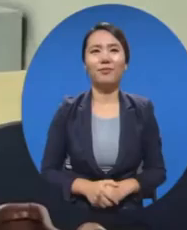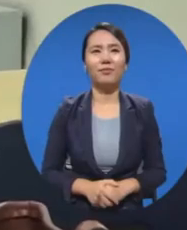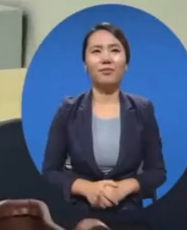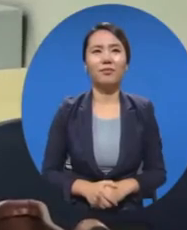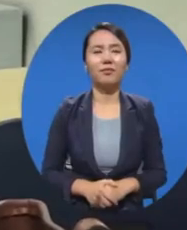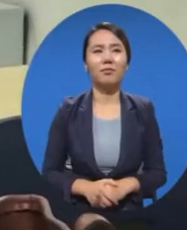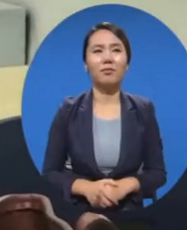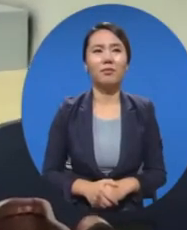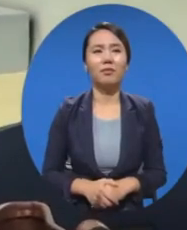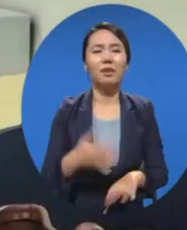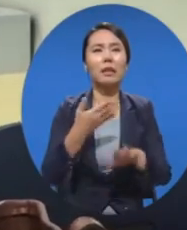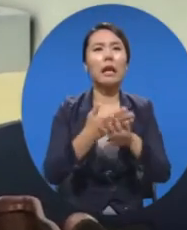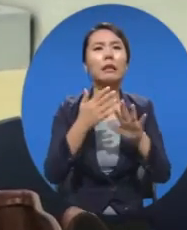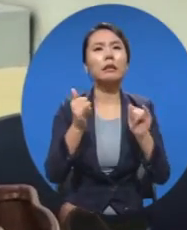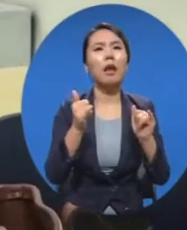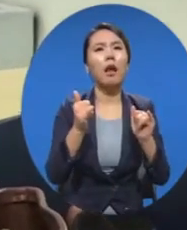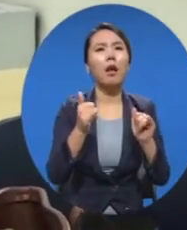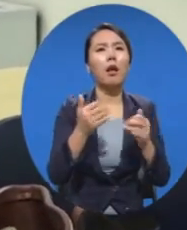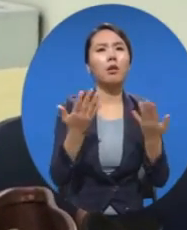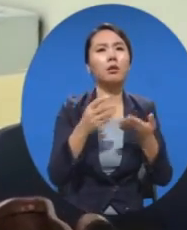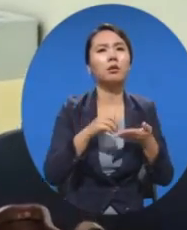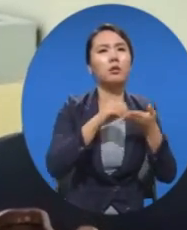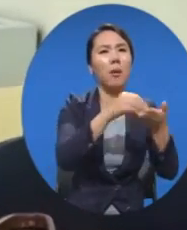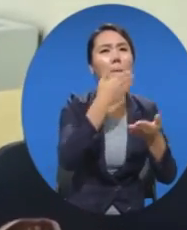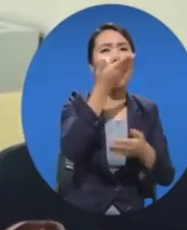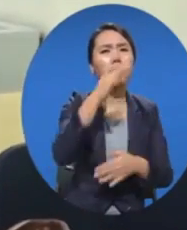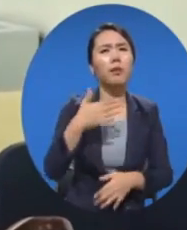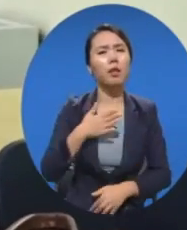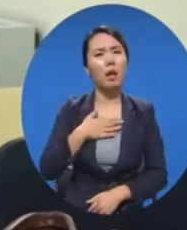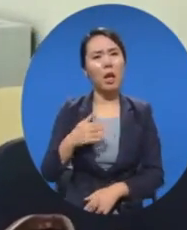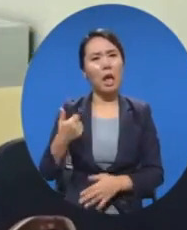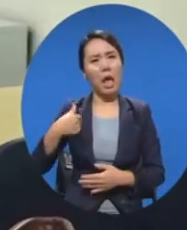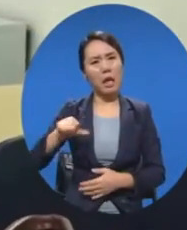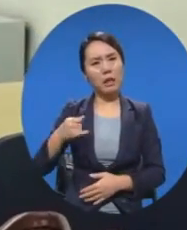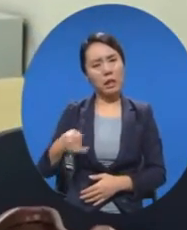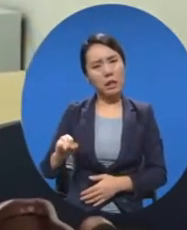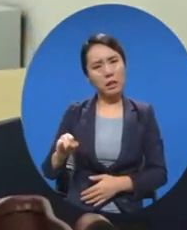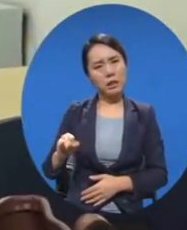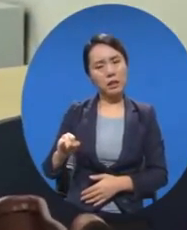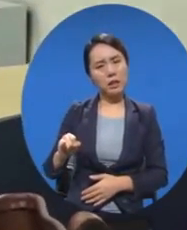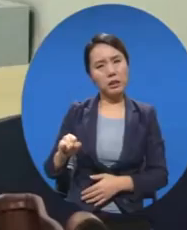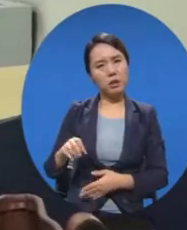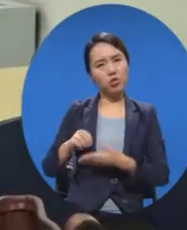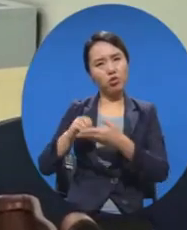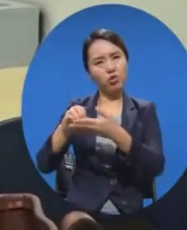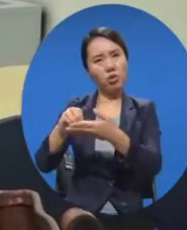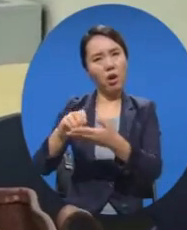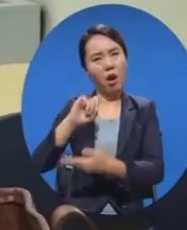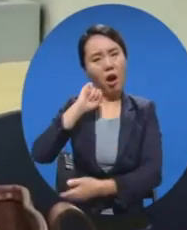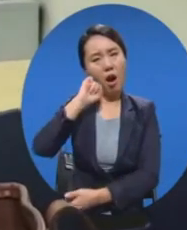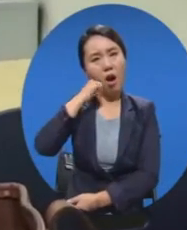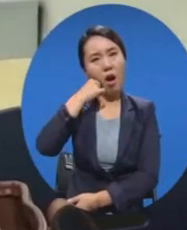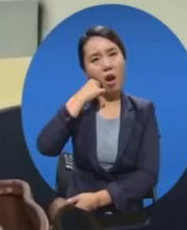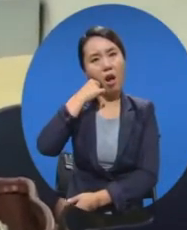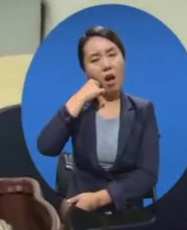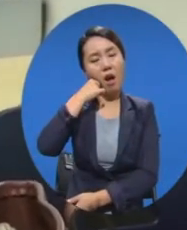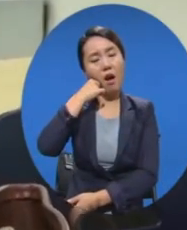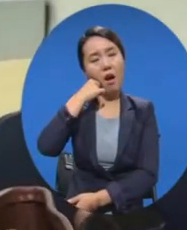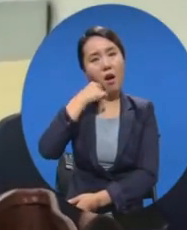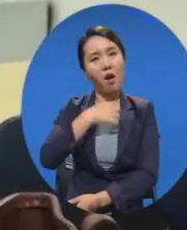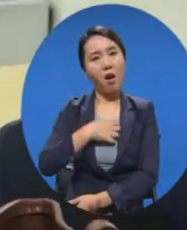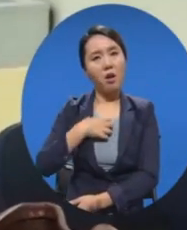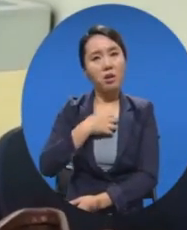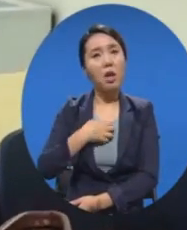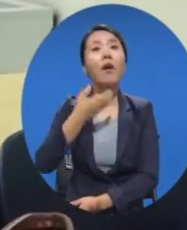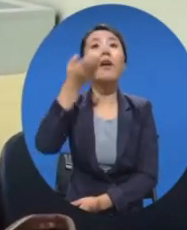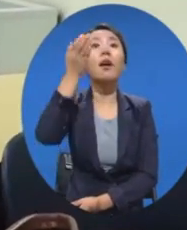다른 아이는 취업이 잘 되겠지만 우리 아이는 취업 못할 거야. 많이 떨어지니까 못할 거라 그런 근심들 마음이 많이 있었는데